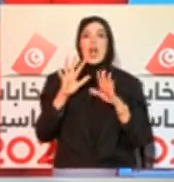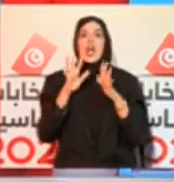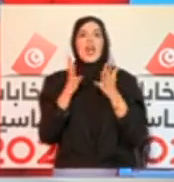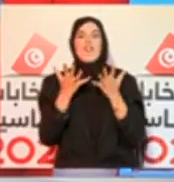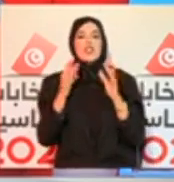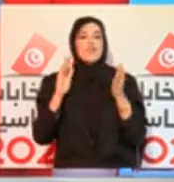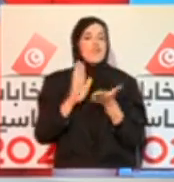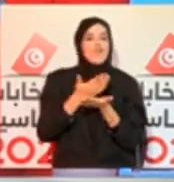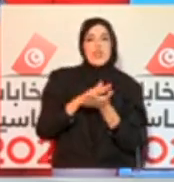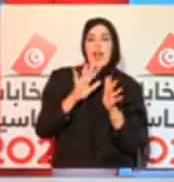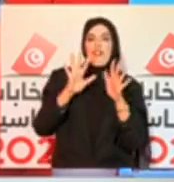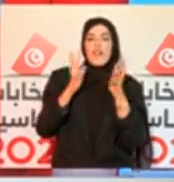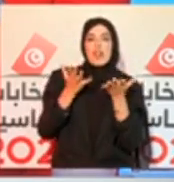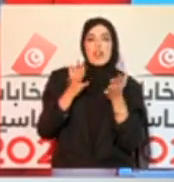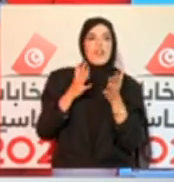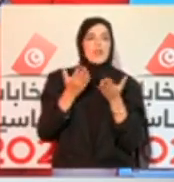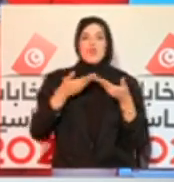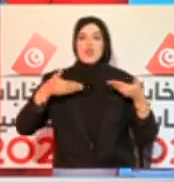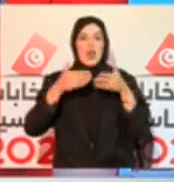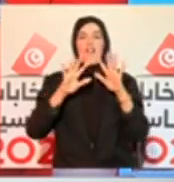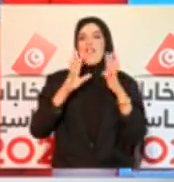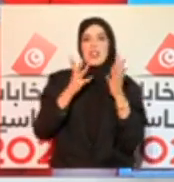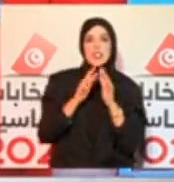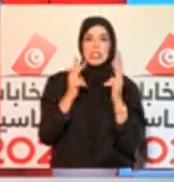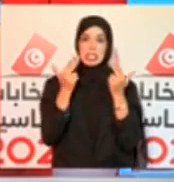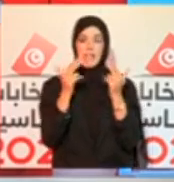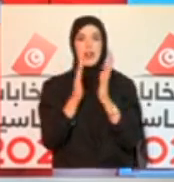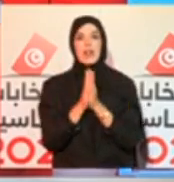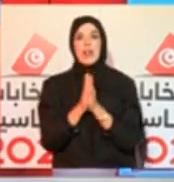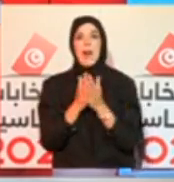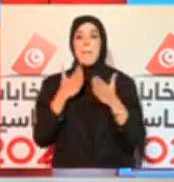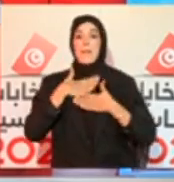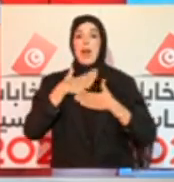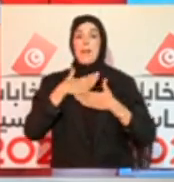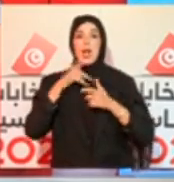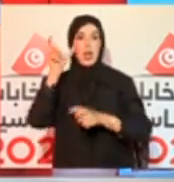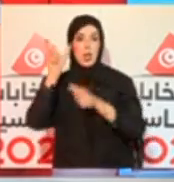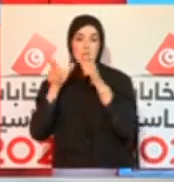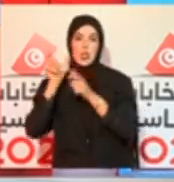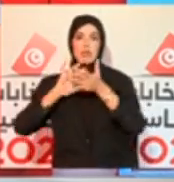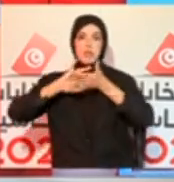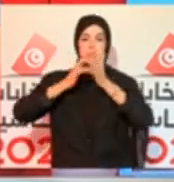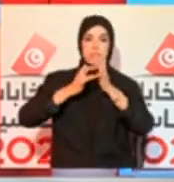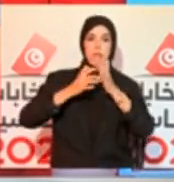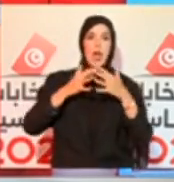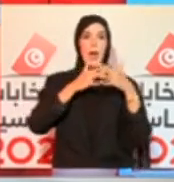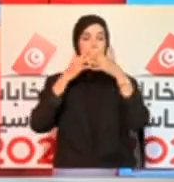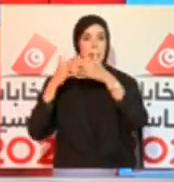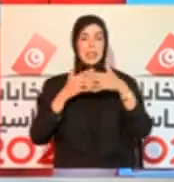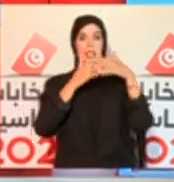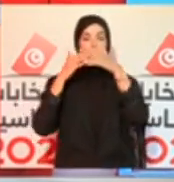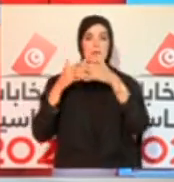كانت الاستعدادات وكيفاش كانت الاجواء مرحبا بكم الناس الكل الامريكتين